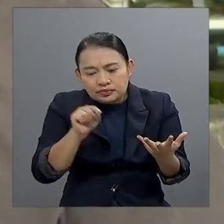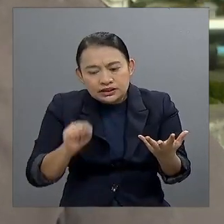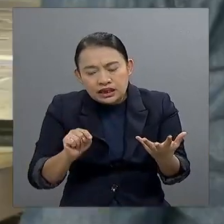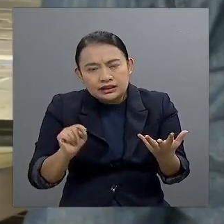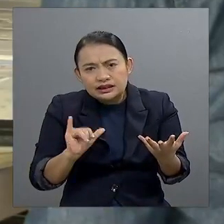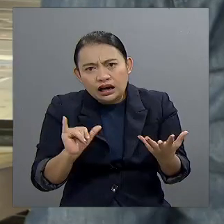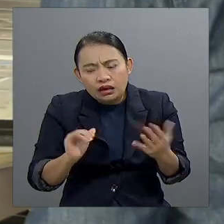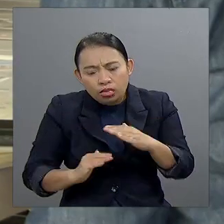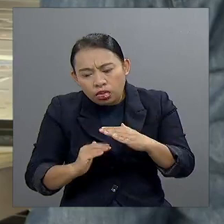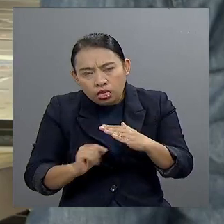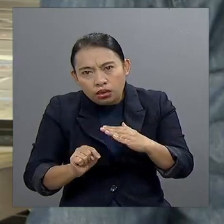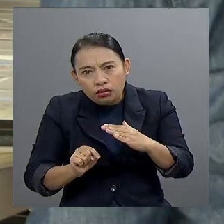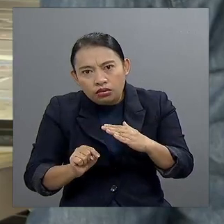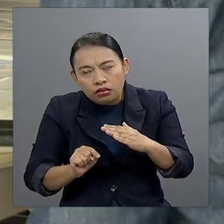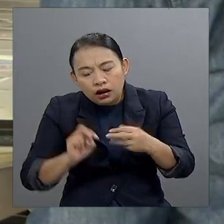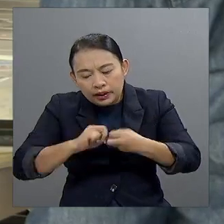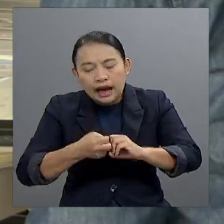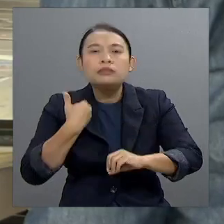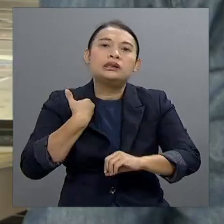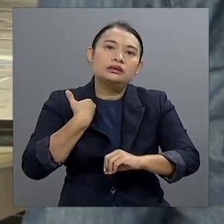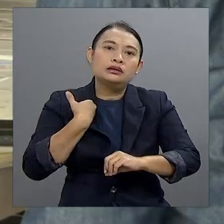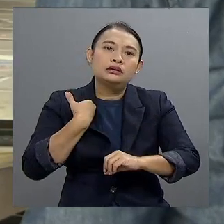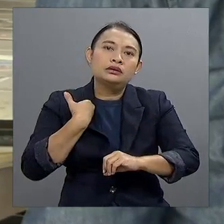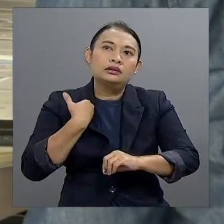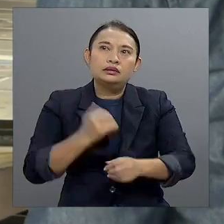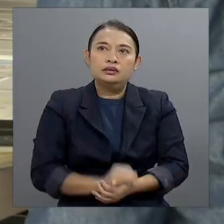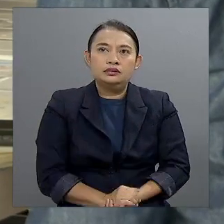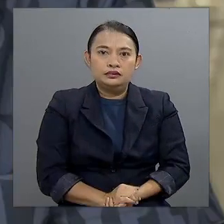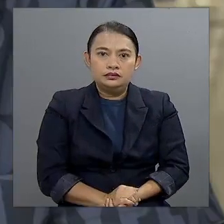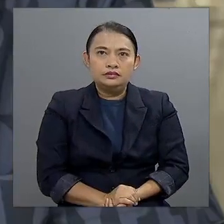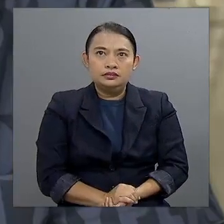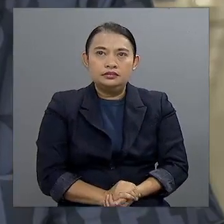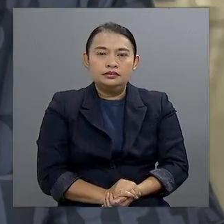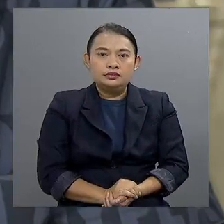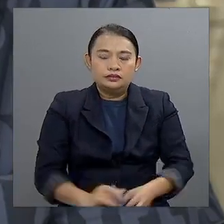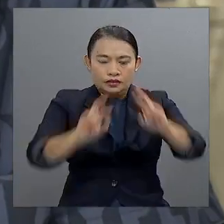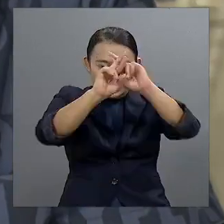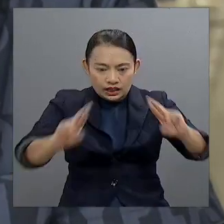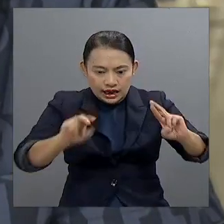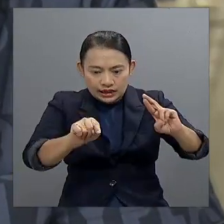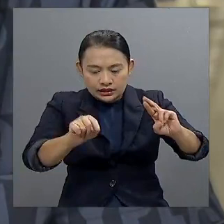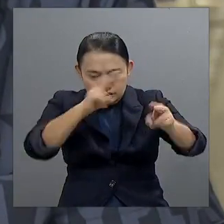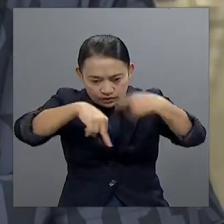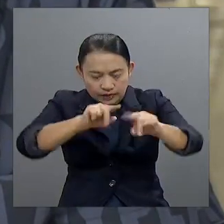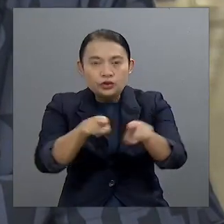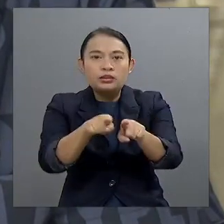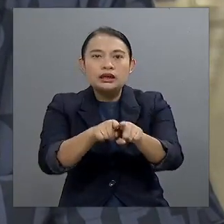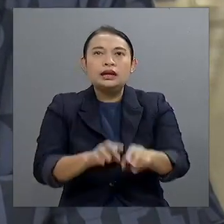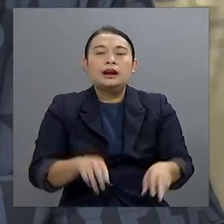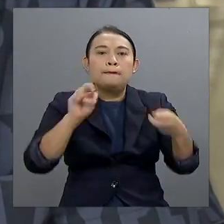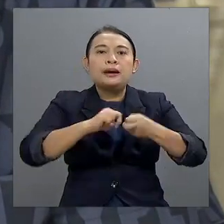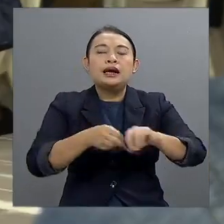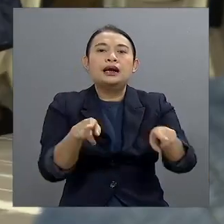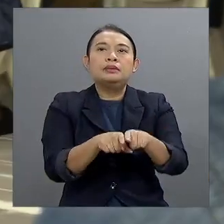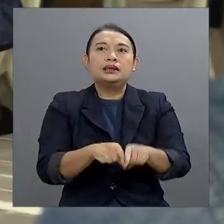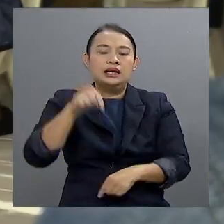ก็หนัก อีกร้านที่ไทย PBS ไปสำรวจถูกกระทบไม่ต่างจากร้านแรกที่นี่ลูกค้าลดลงประม